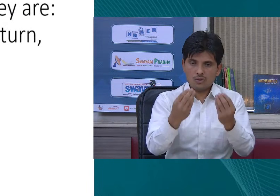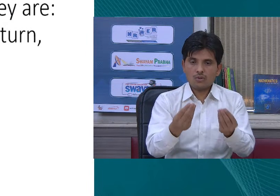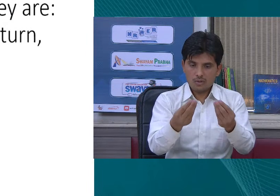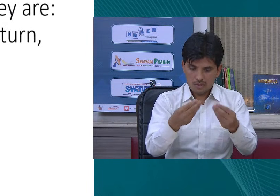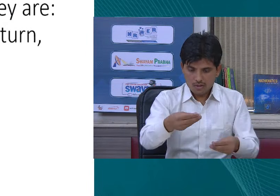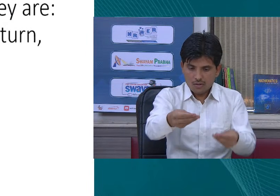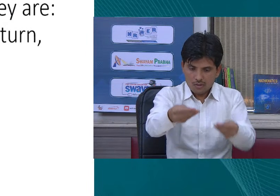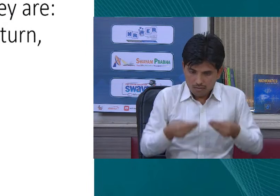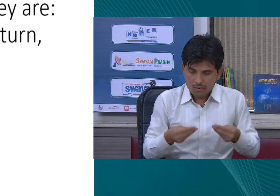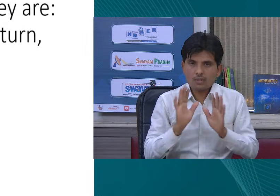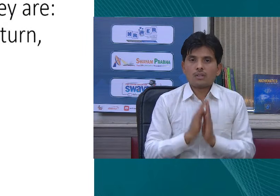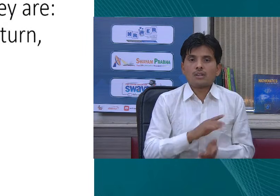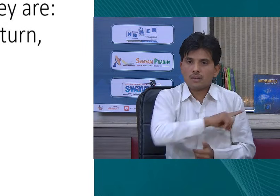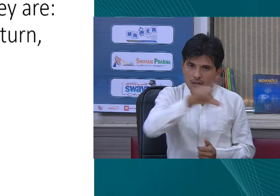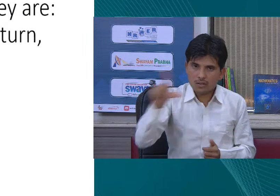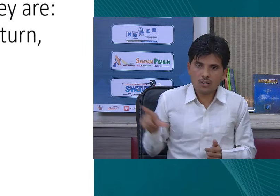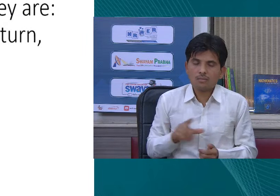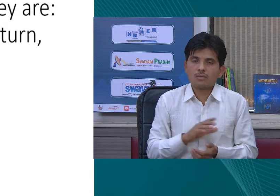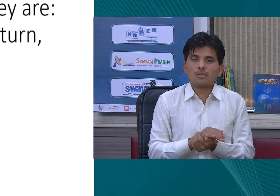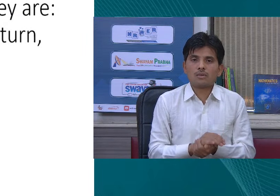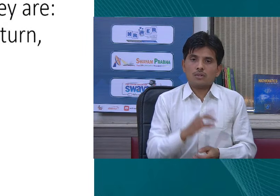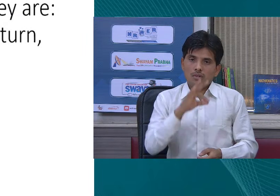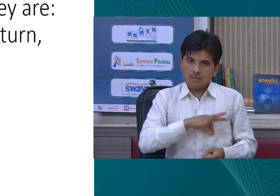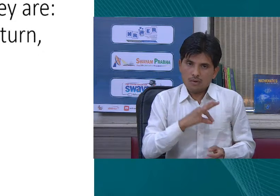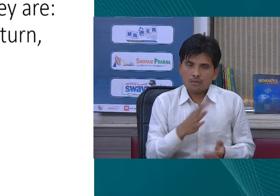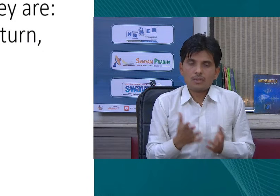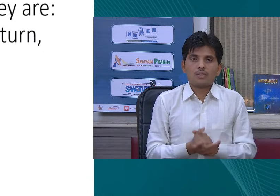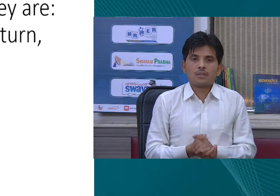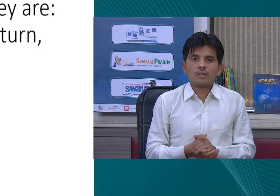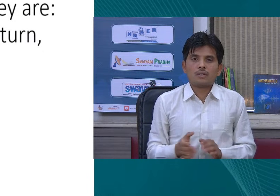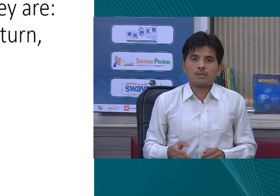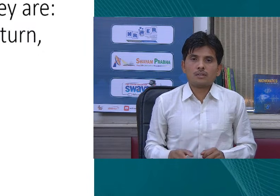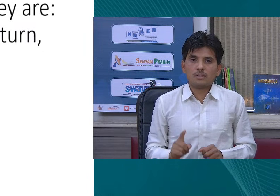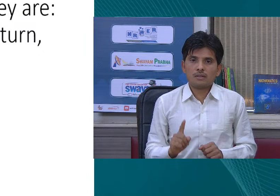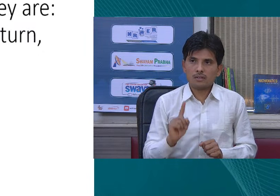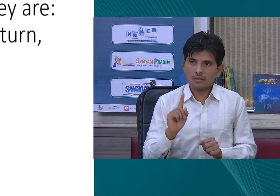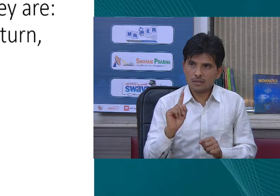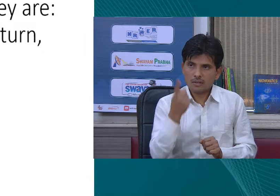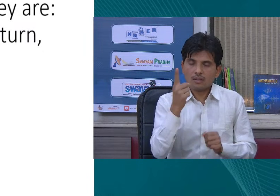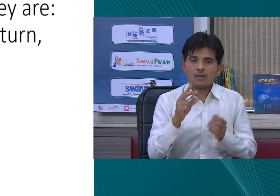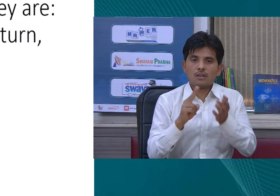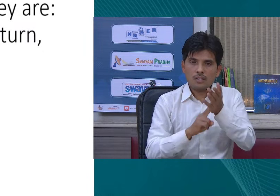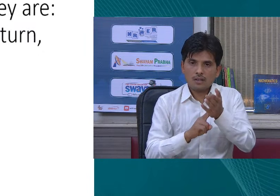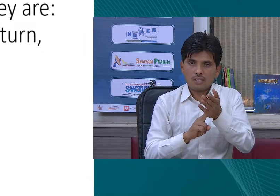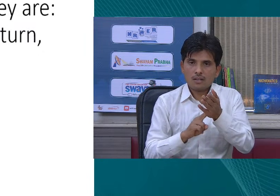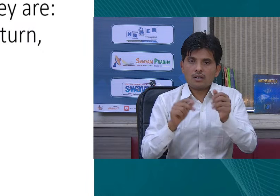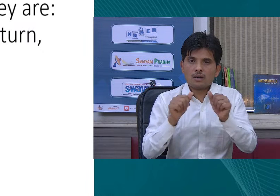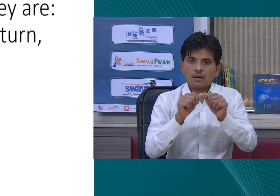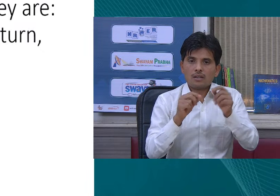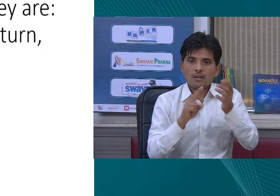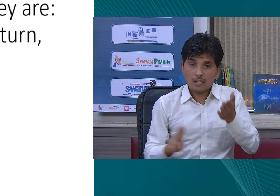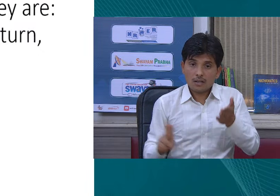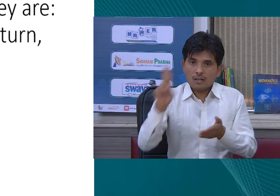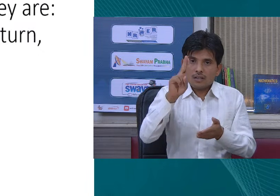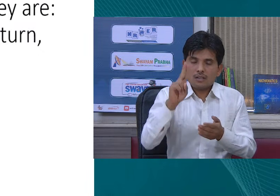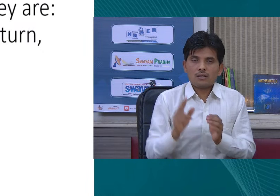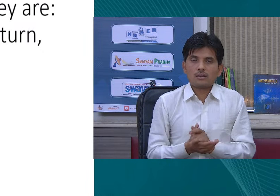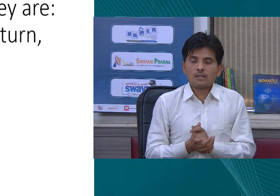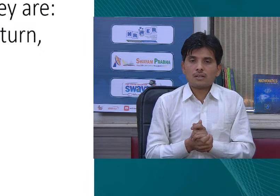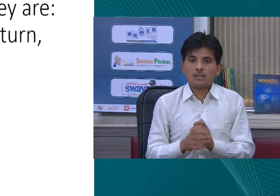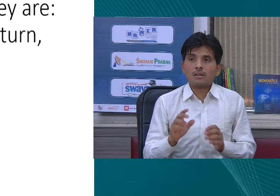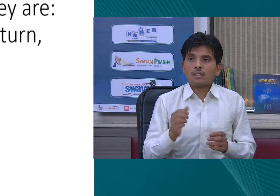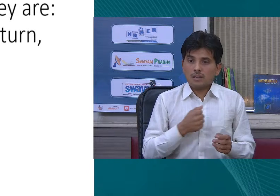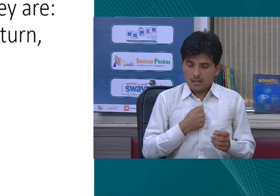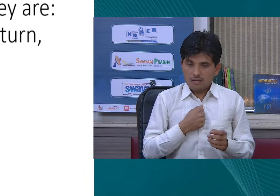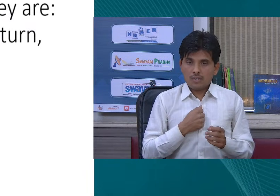comes the planets or grah. So as I mentioned कि हमारे solar system में